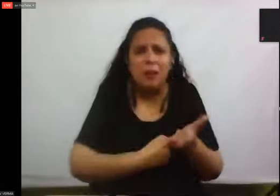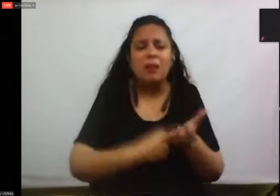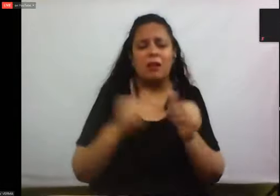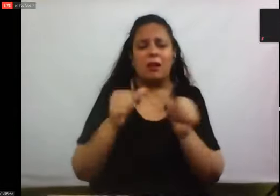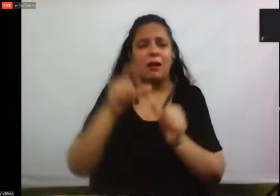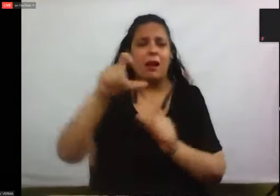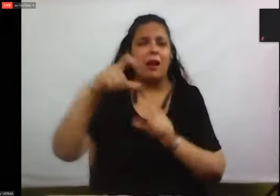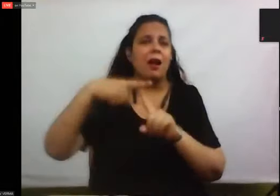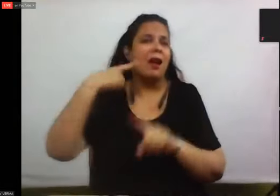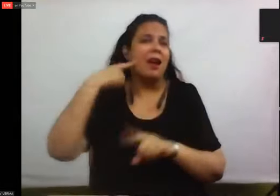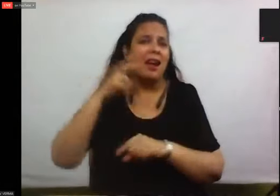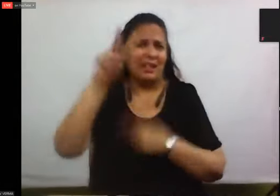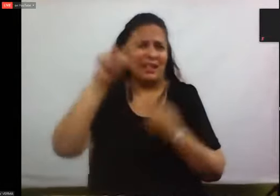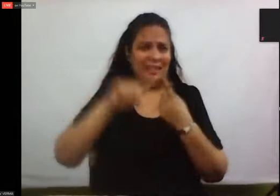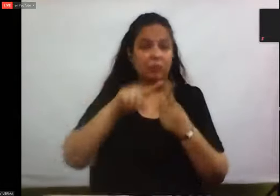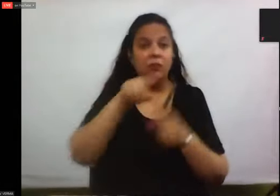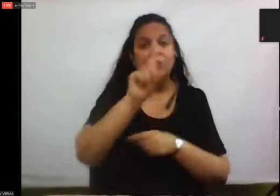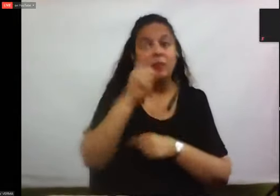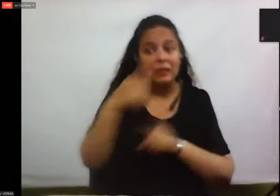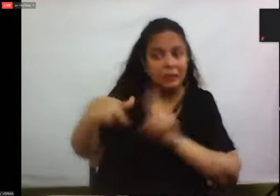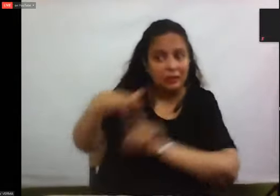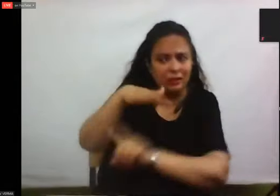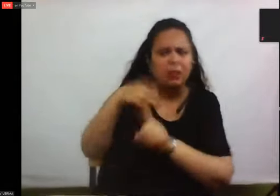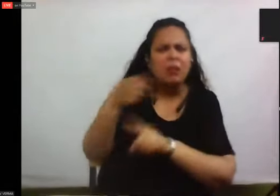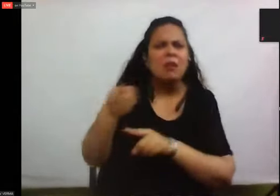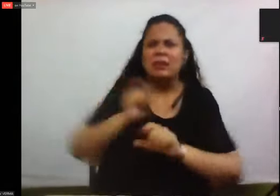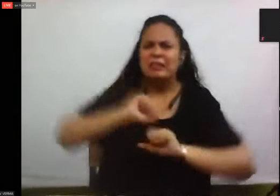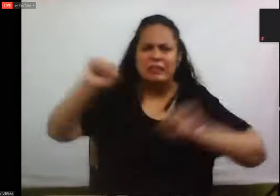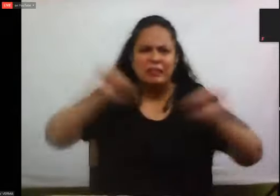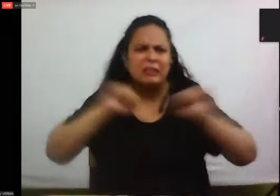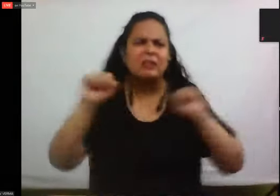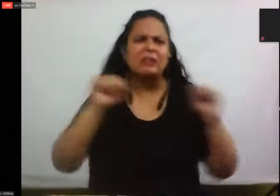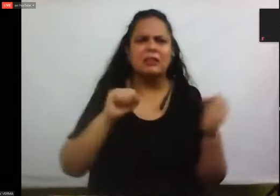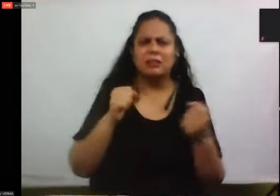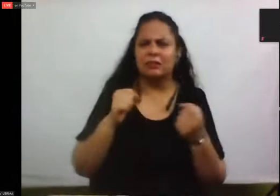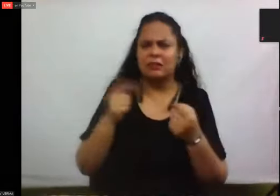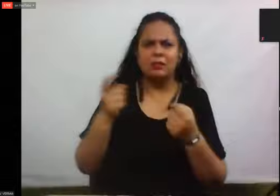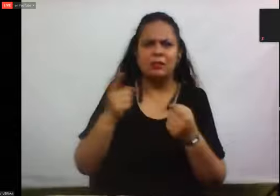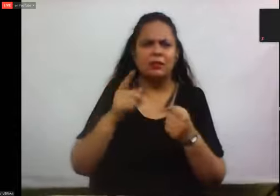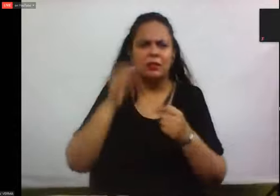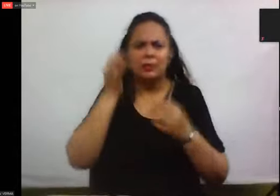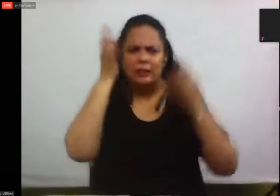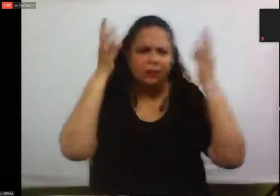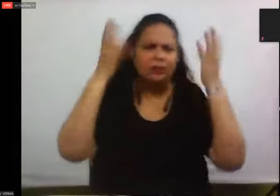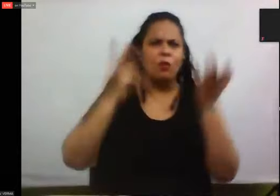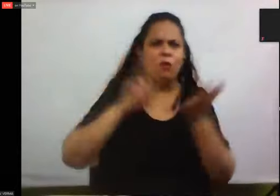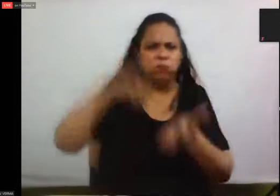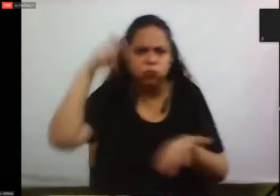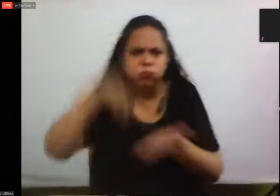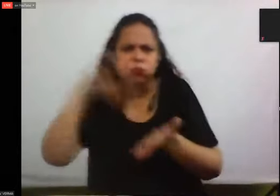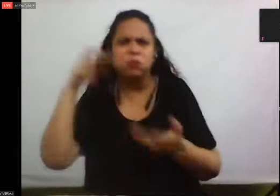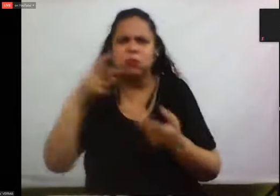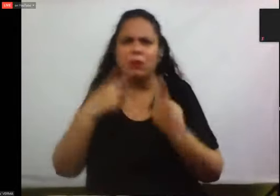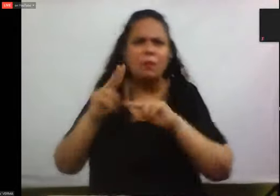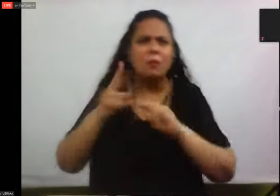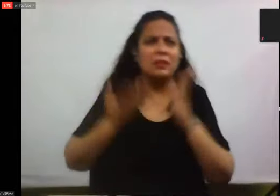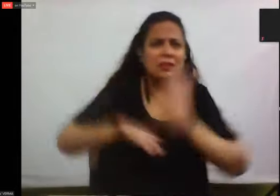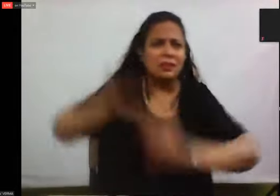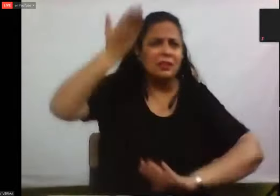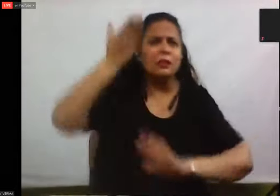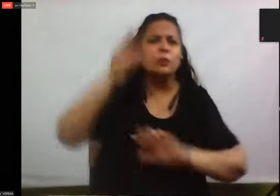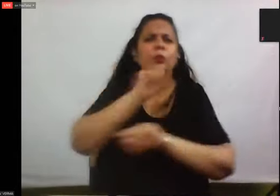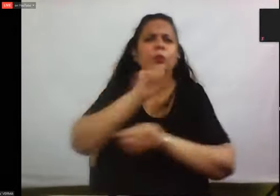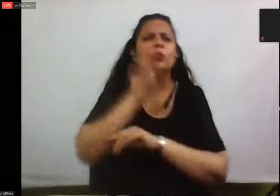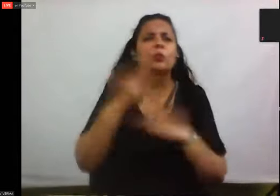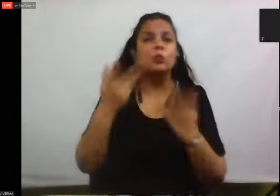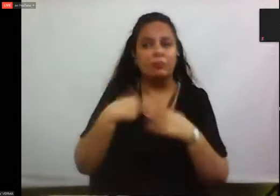एक्टिव होता है, क्यों होता है. ऐसे ही उसका अगर अटेंशन स्पैन बहुत कम ऐसे ही है